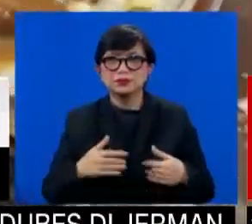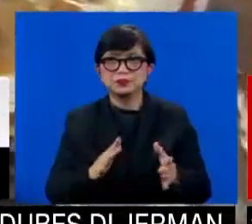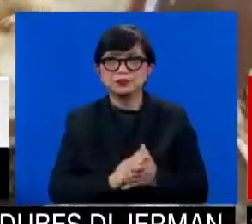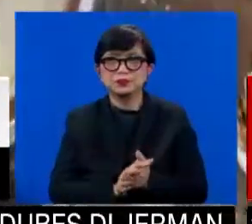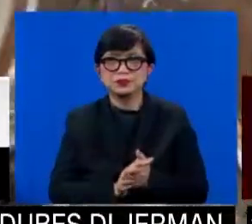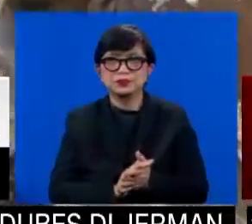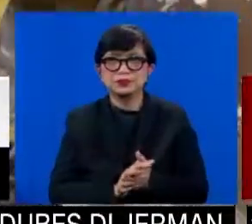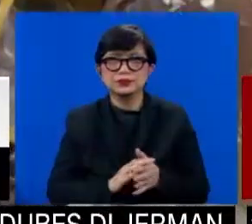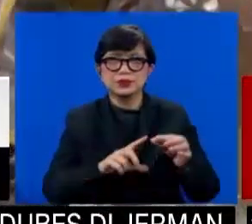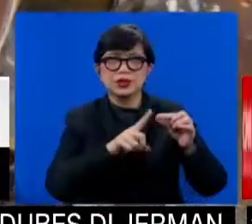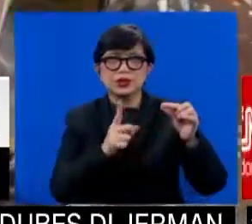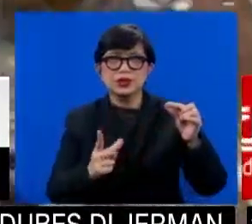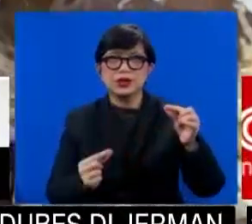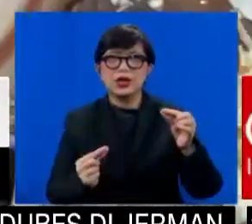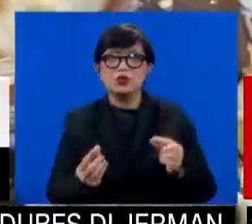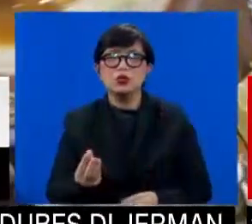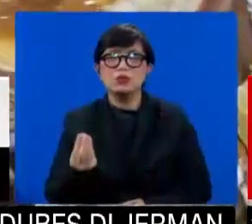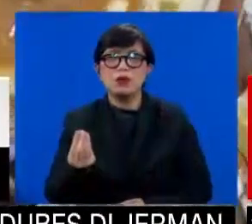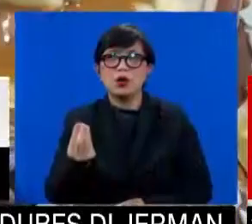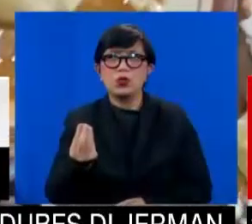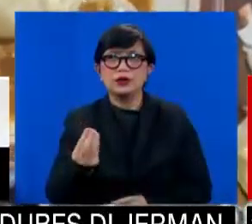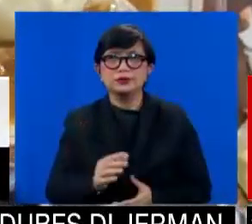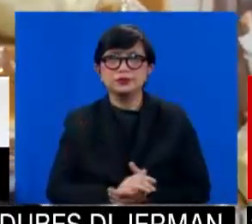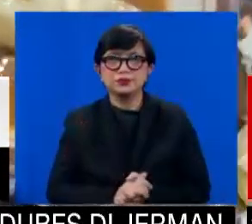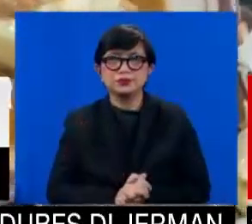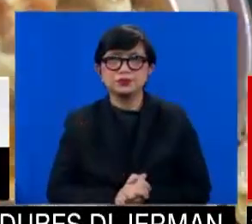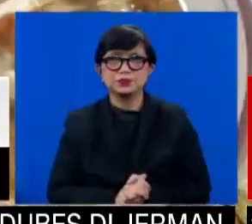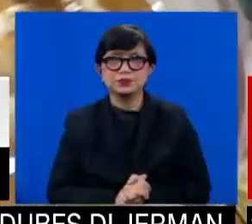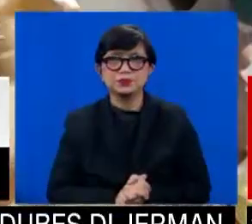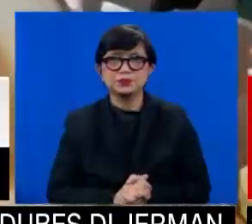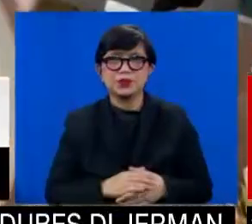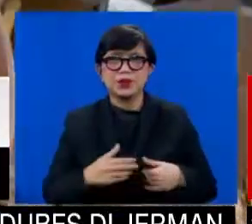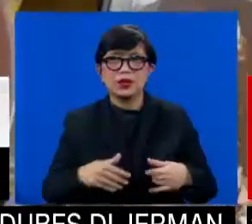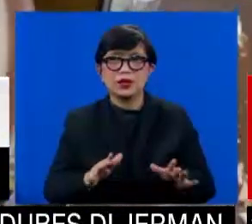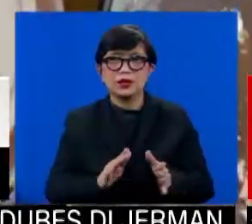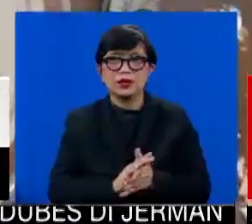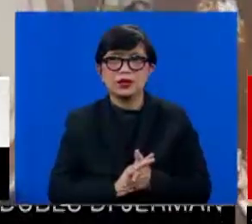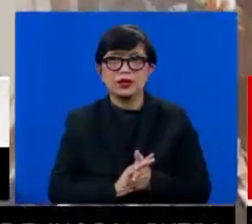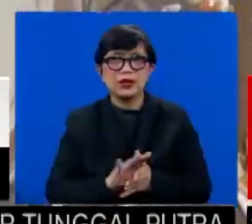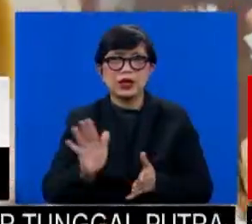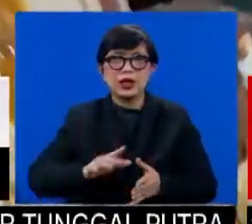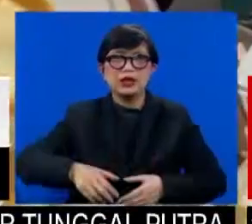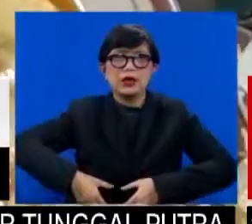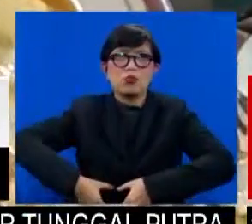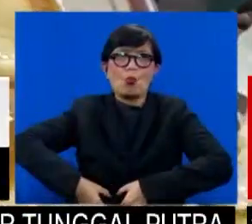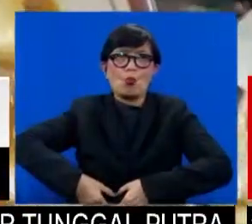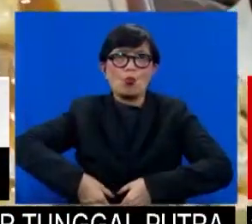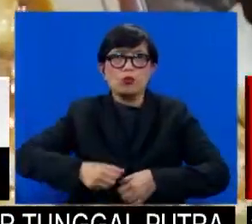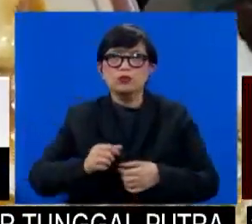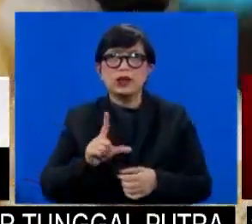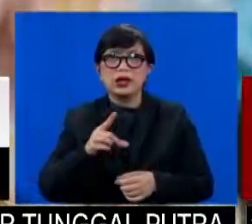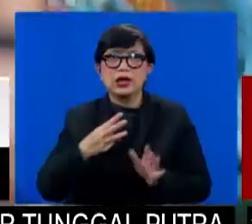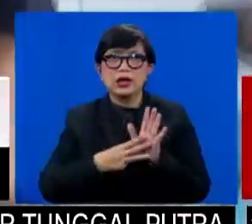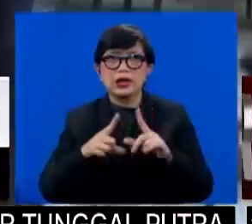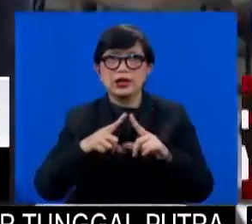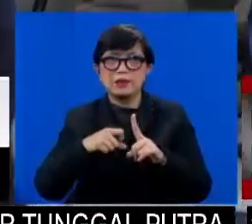untuk mempercantik penampilan. Kalau untuk tongseng, sate yang digunakan tidak menggunakan gaji. Kunci nikmat atau tidaknya